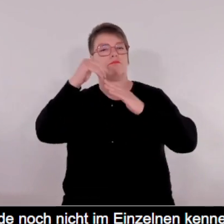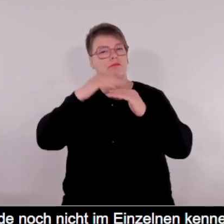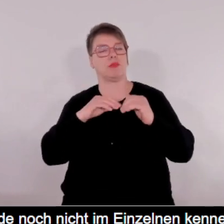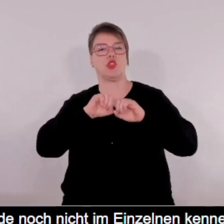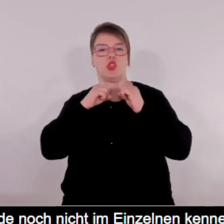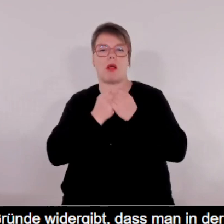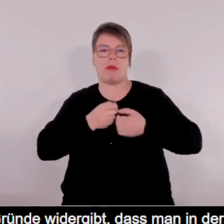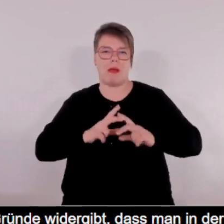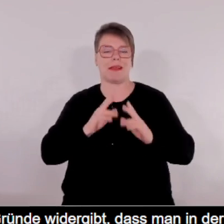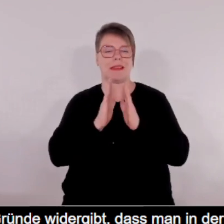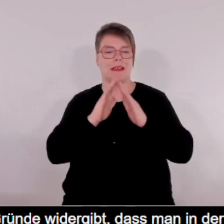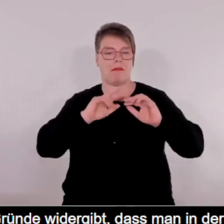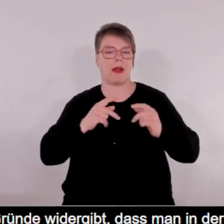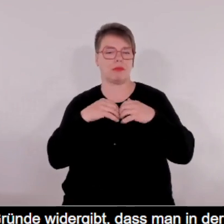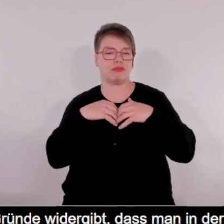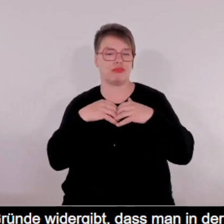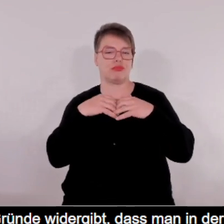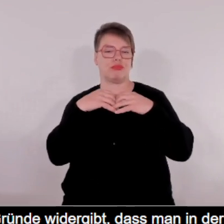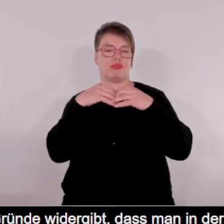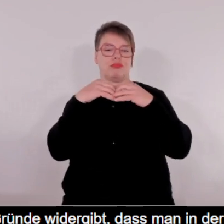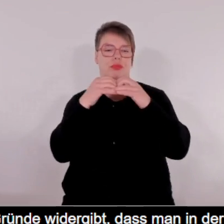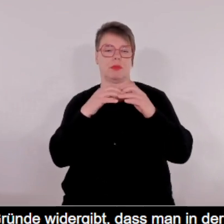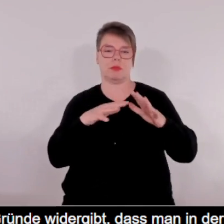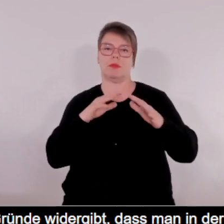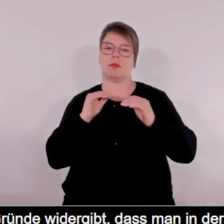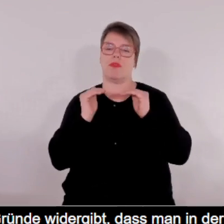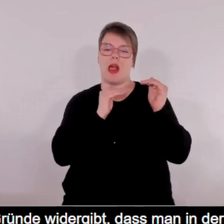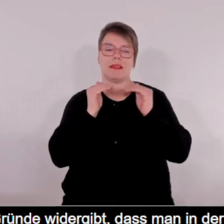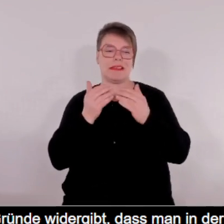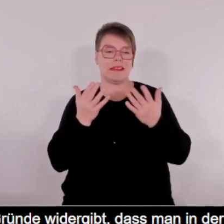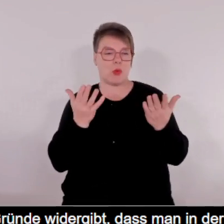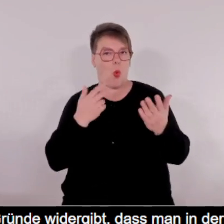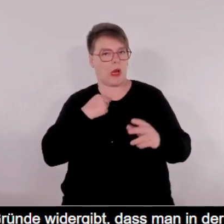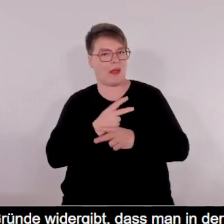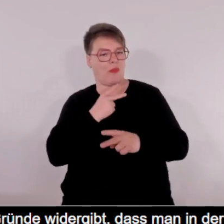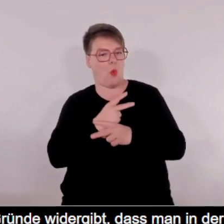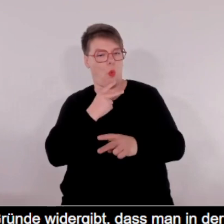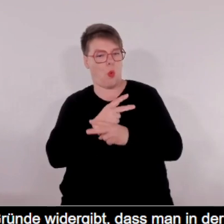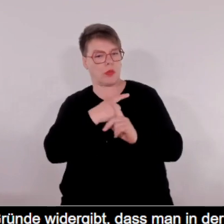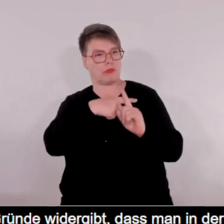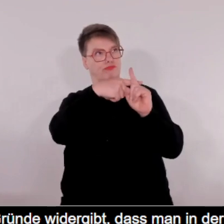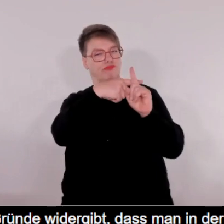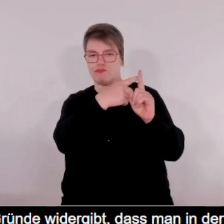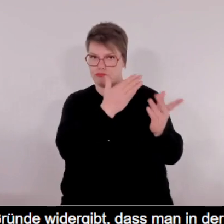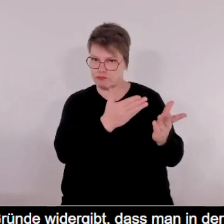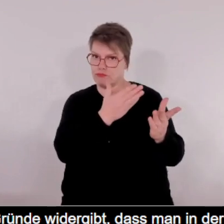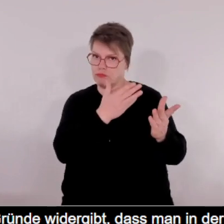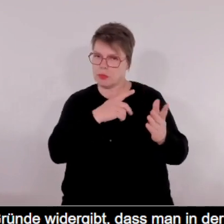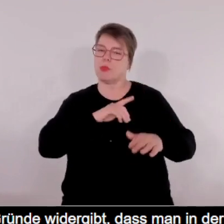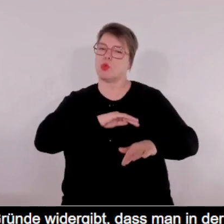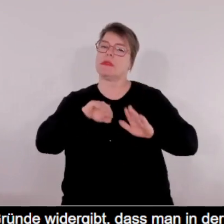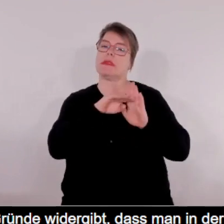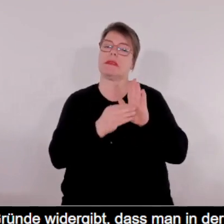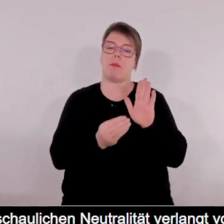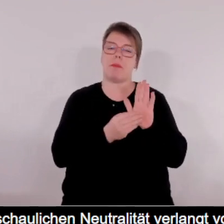kein geistesgeschichtliches Vakuum, sondern das Kreuz ist eben Ausdruck der geschichtlichen und